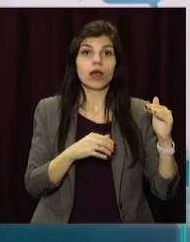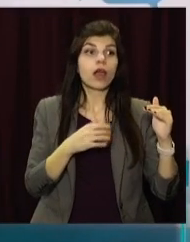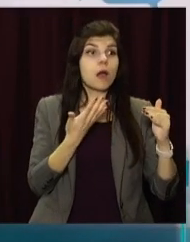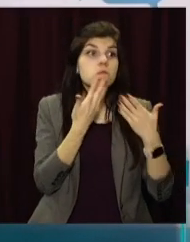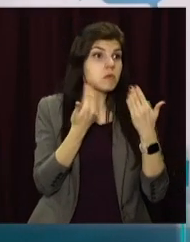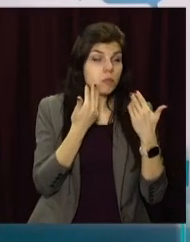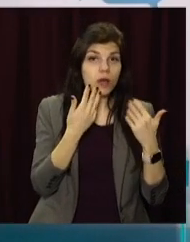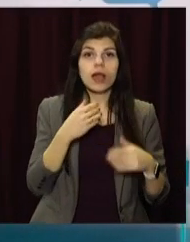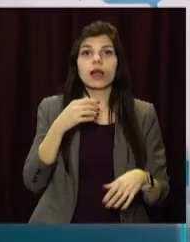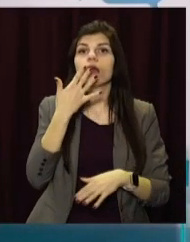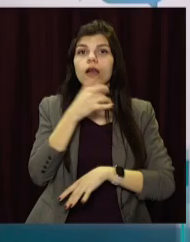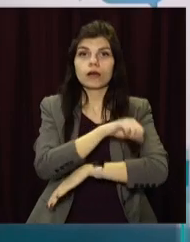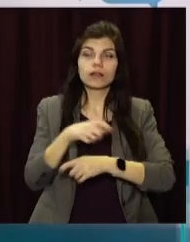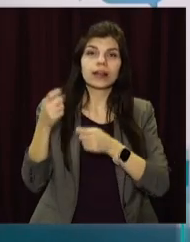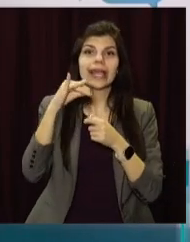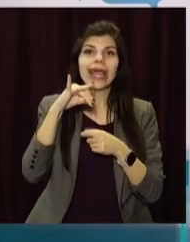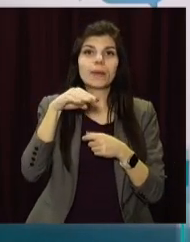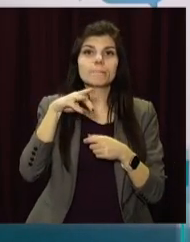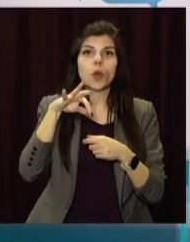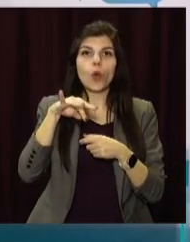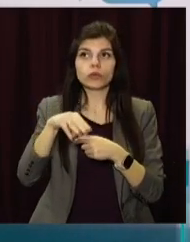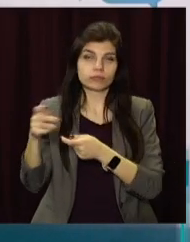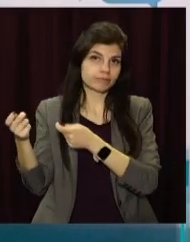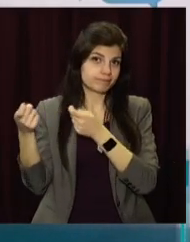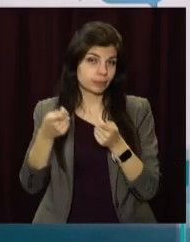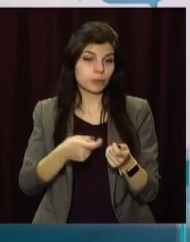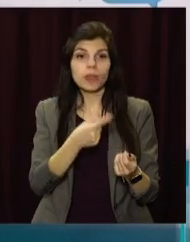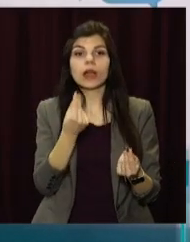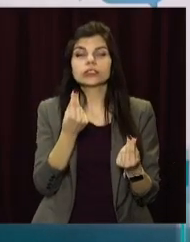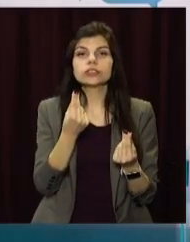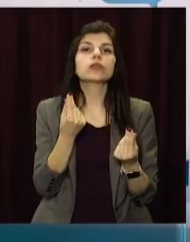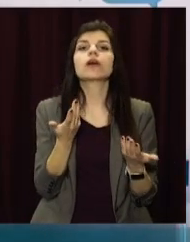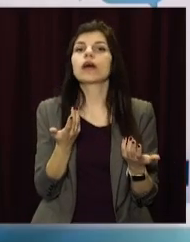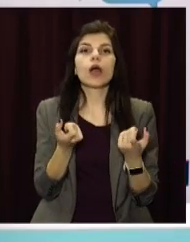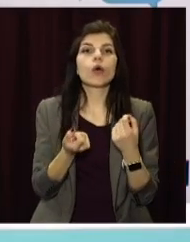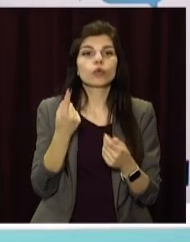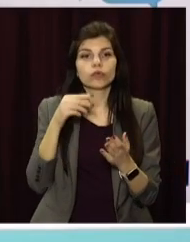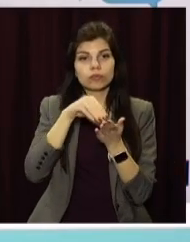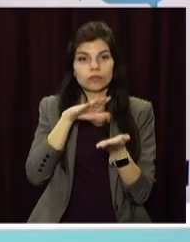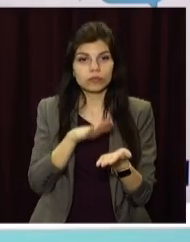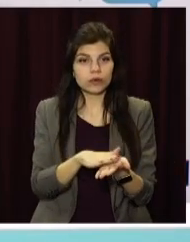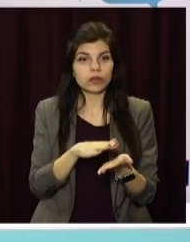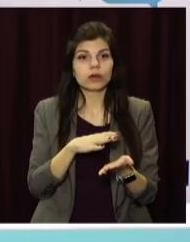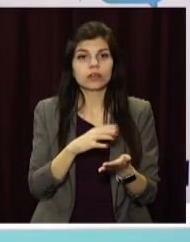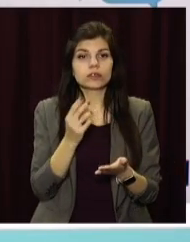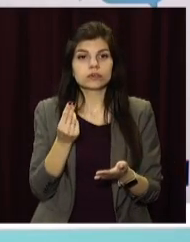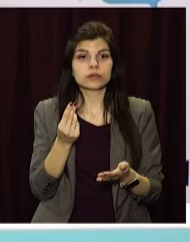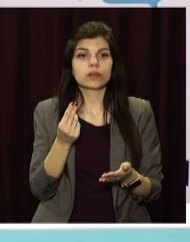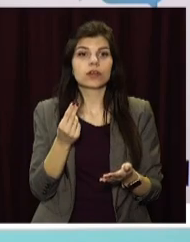небагато. А ось цибуля та капуста торік вродили, тож цих овочів навіть надлишок.